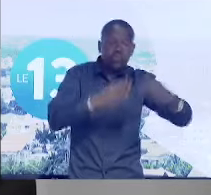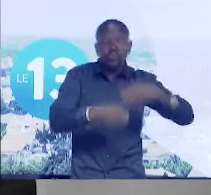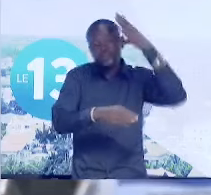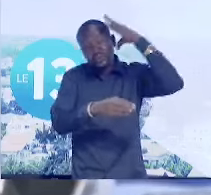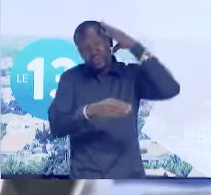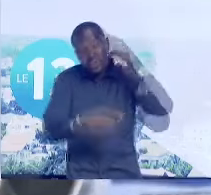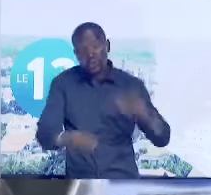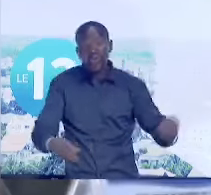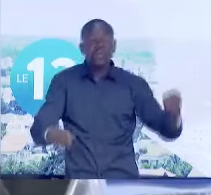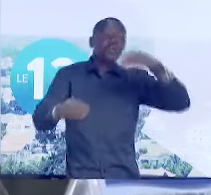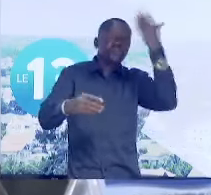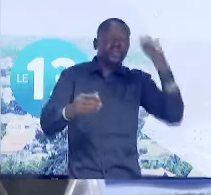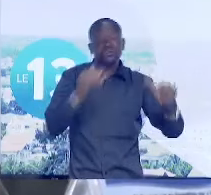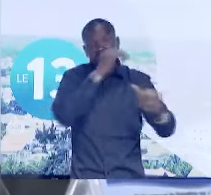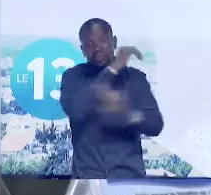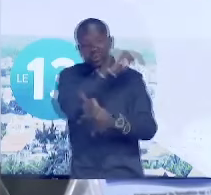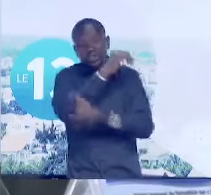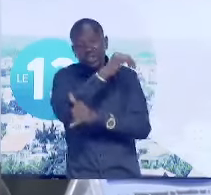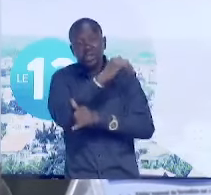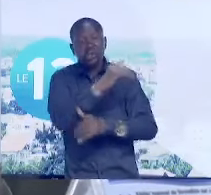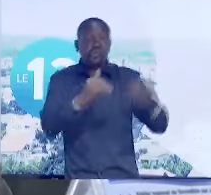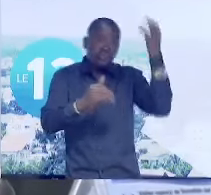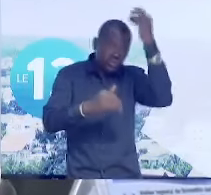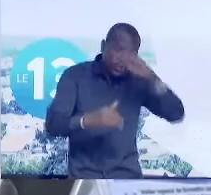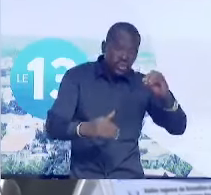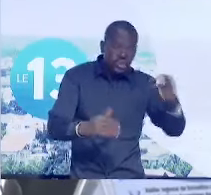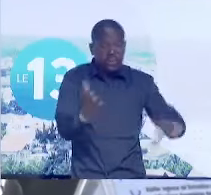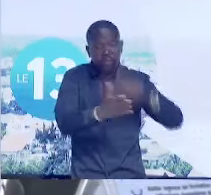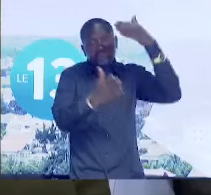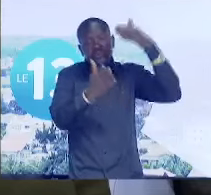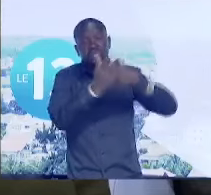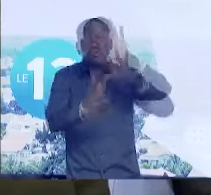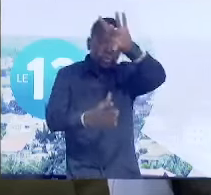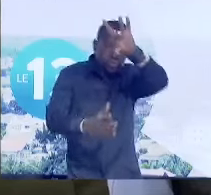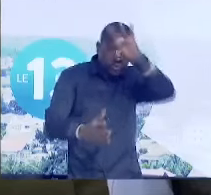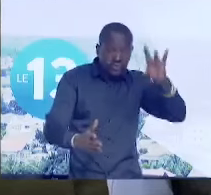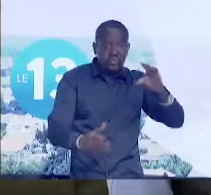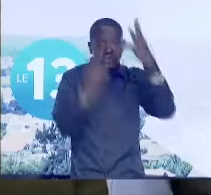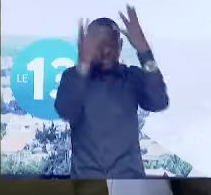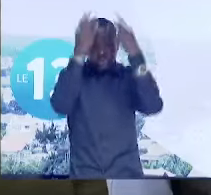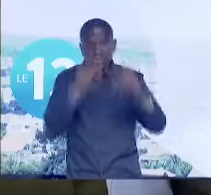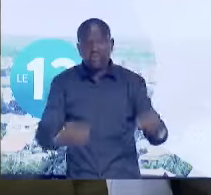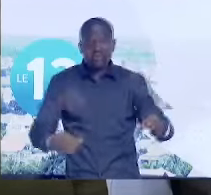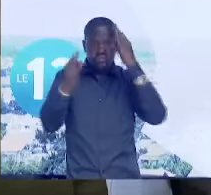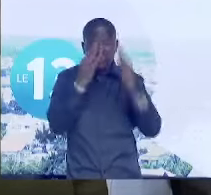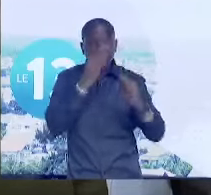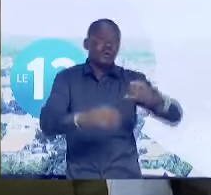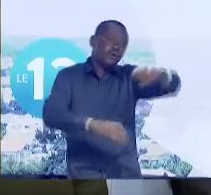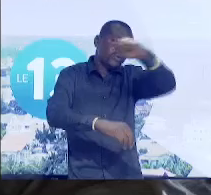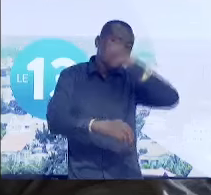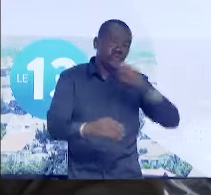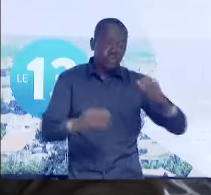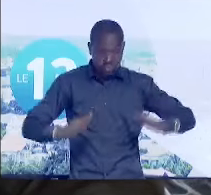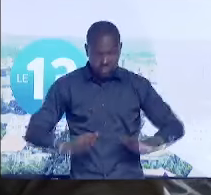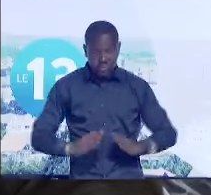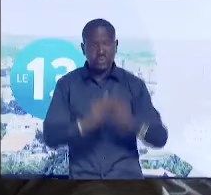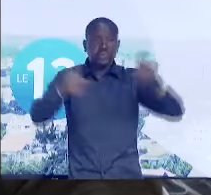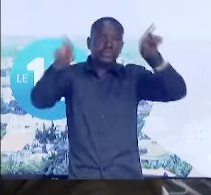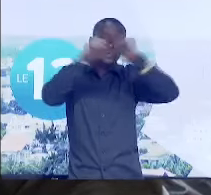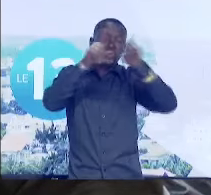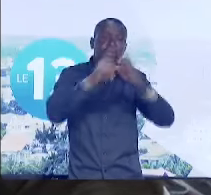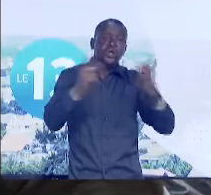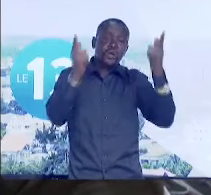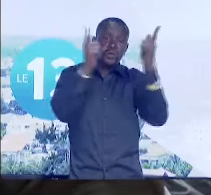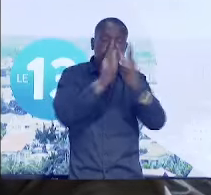aux 5 pays d'Afrique occidentale et centrale en vue de trouver une réponse juridique efficace aux défis complexes rencontrés